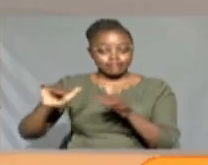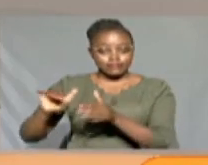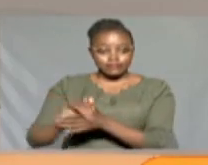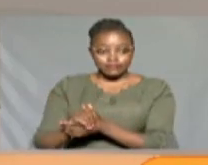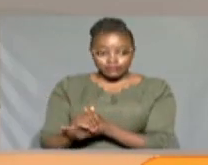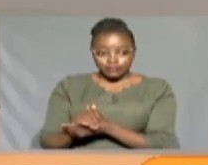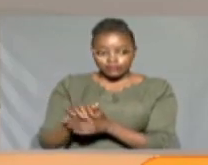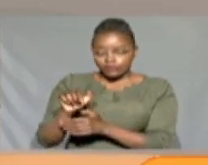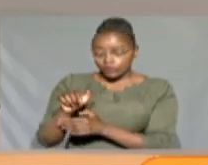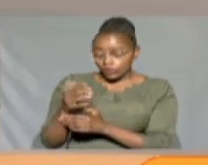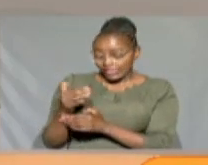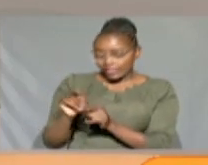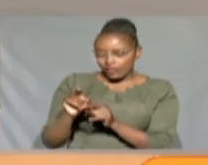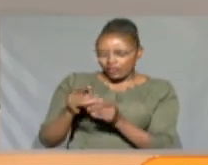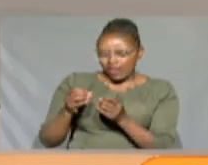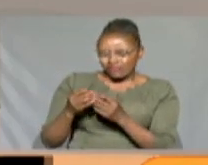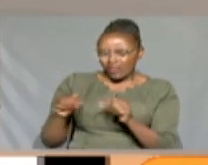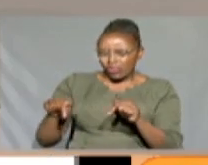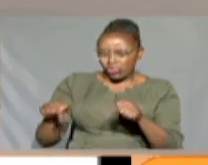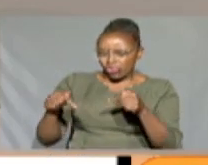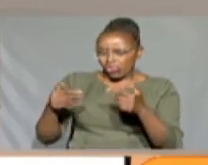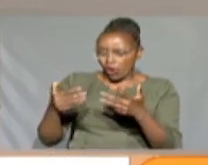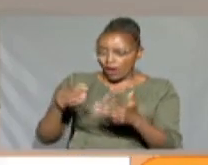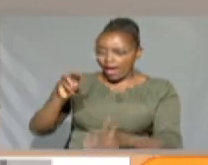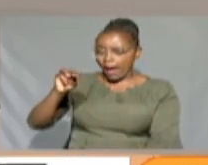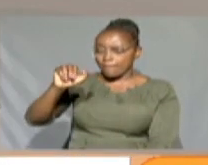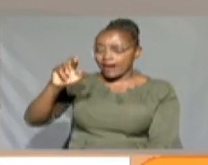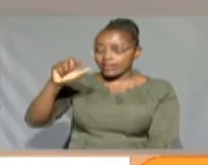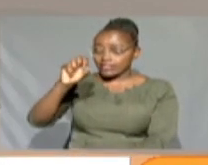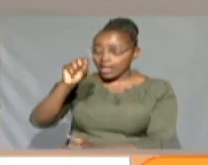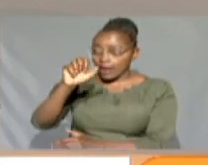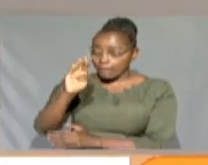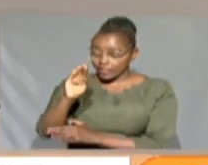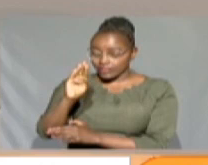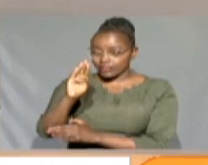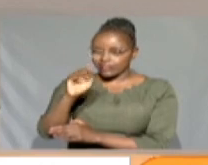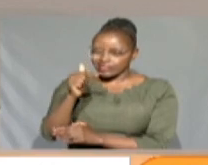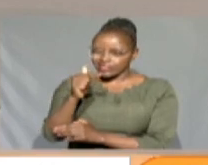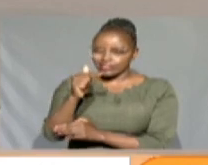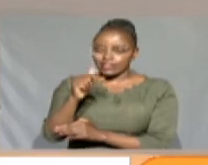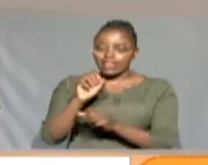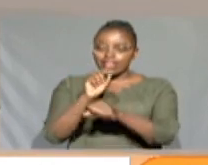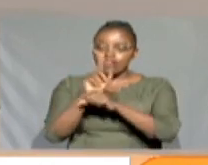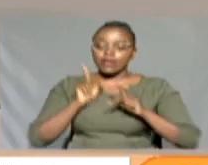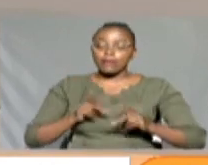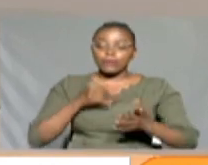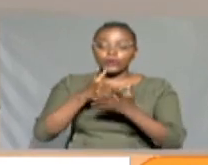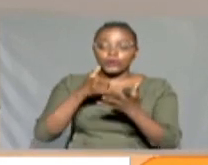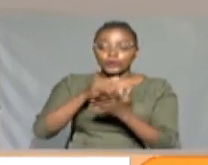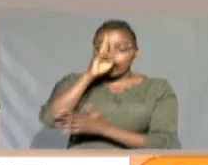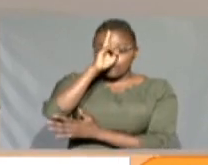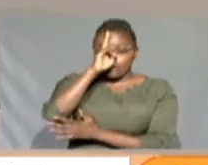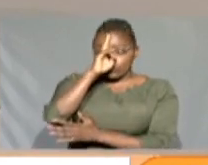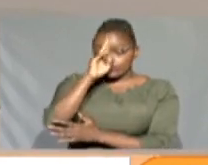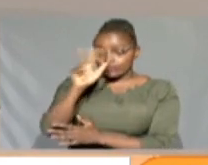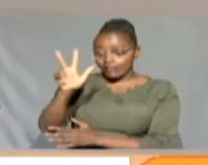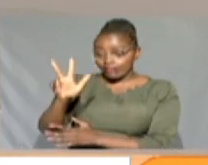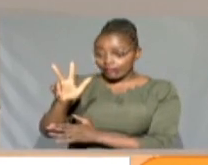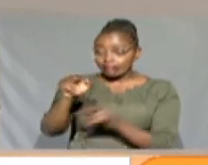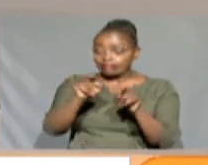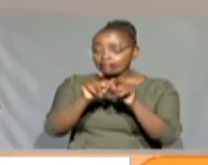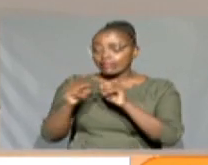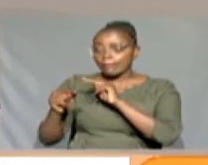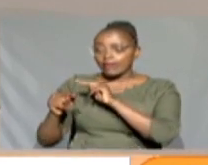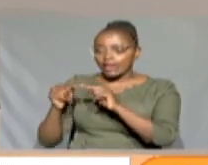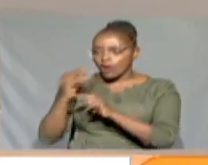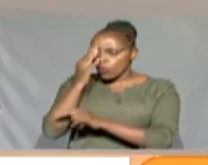Jioni ya leo mtazamaji, imesalia tete katika kaunti ya Marsabit ambapo watu 11 wakiwemo maafisa watatu wa polisi